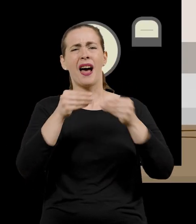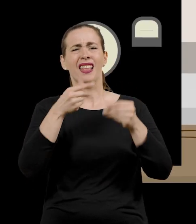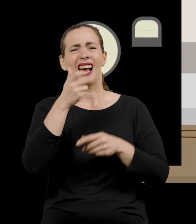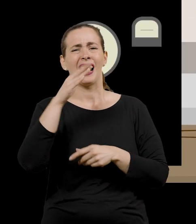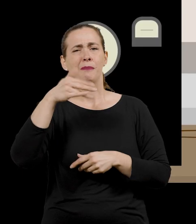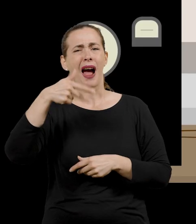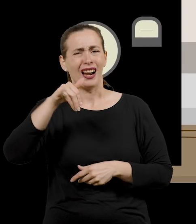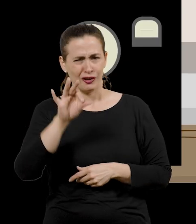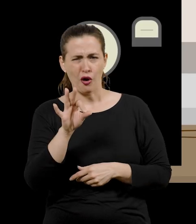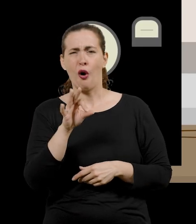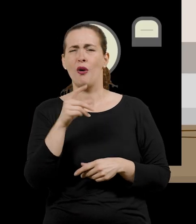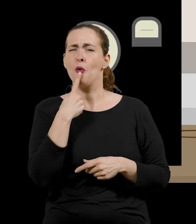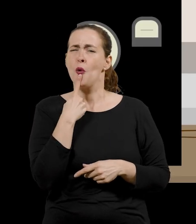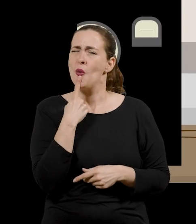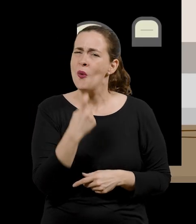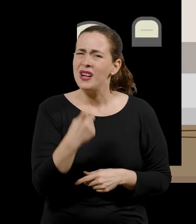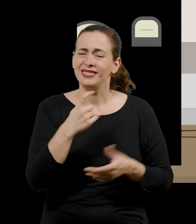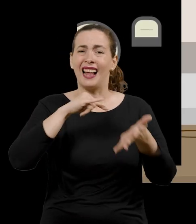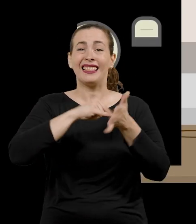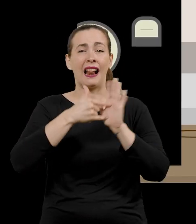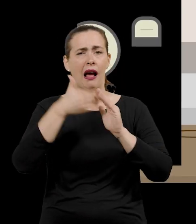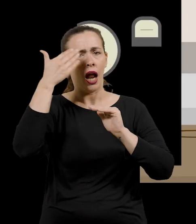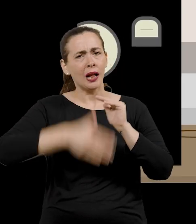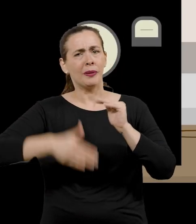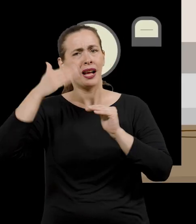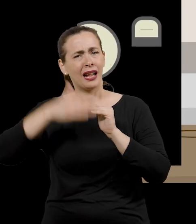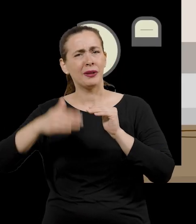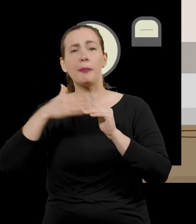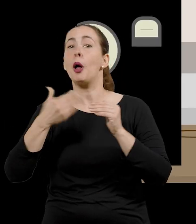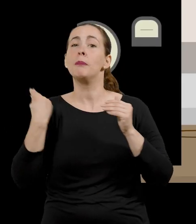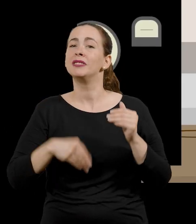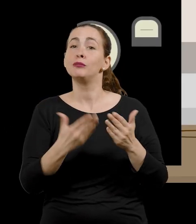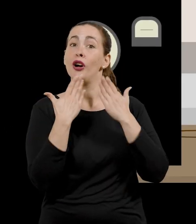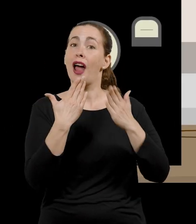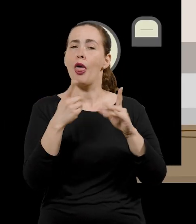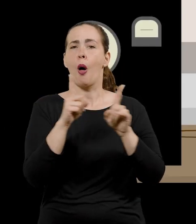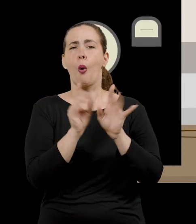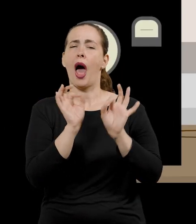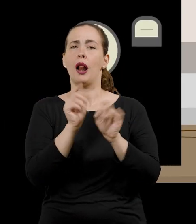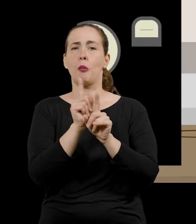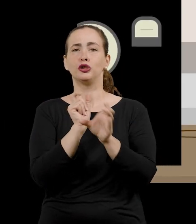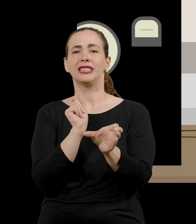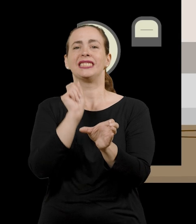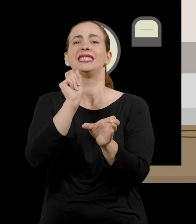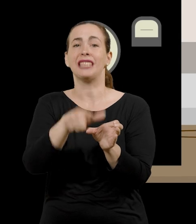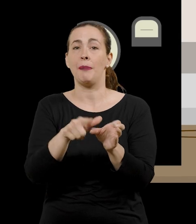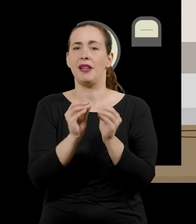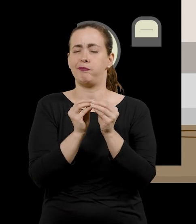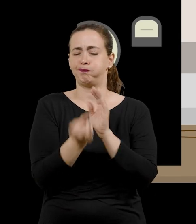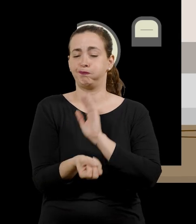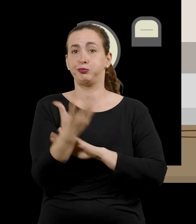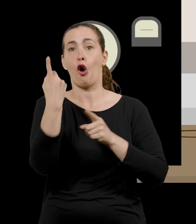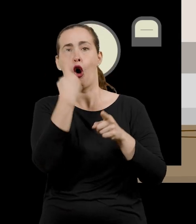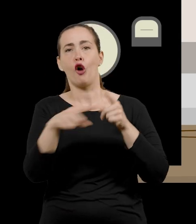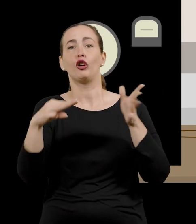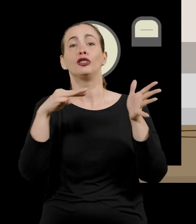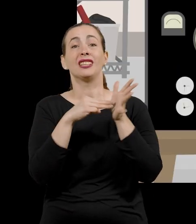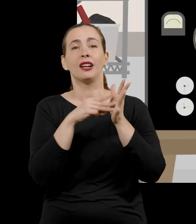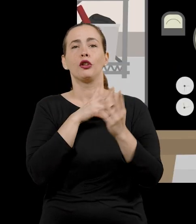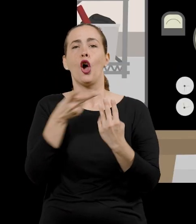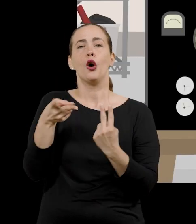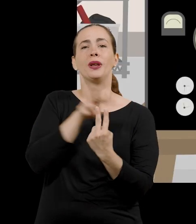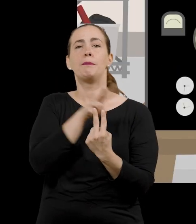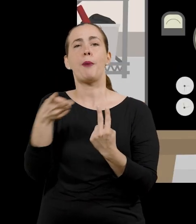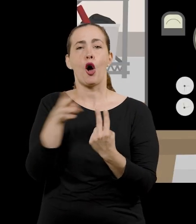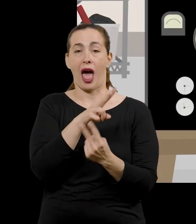Aquest transistor de puntes de contacte era molt gran, fet de germani. Costava molt de fabricar i tenia força